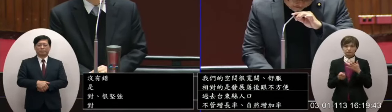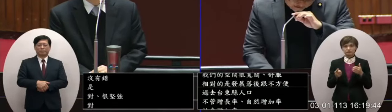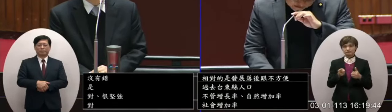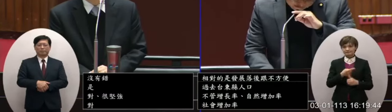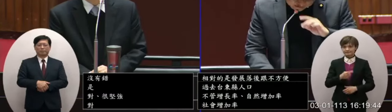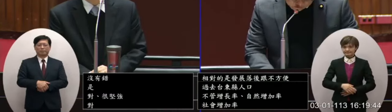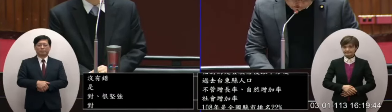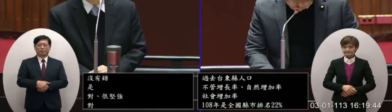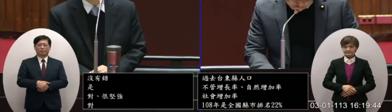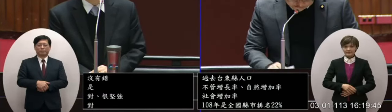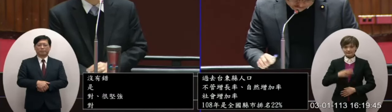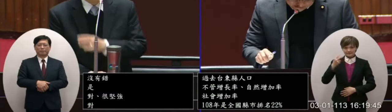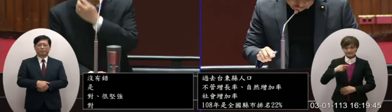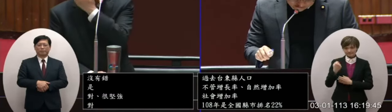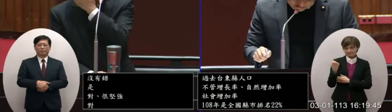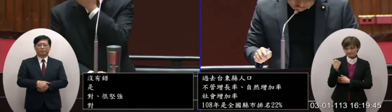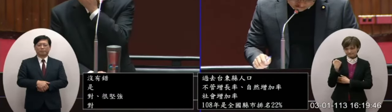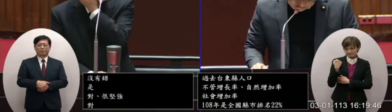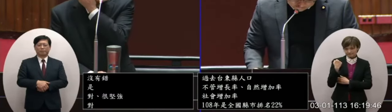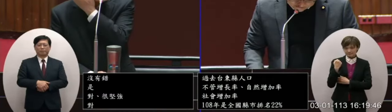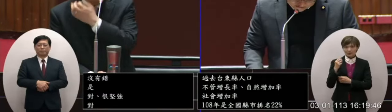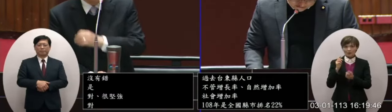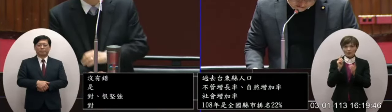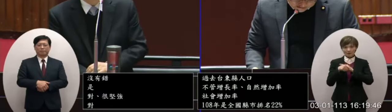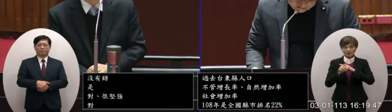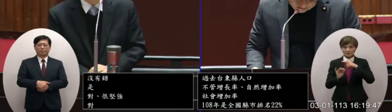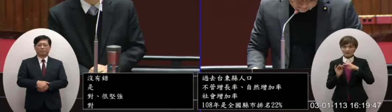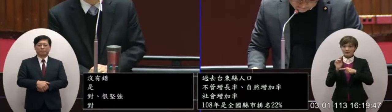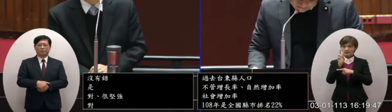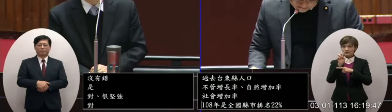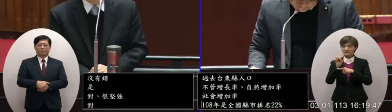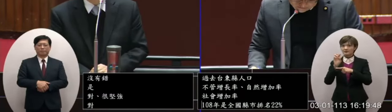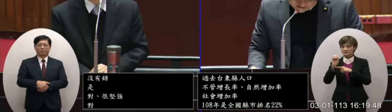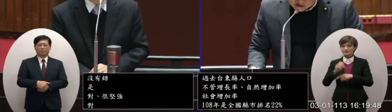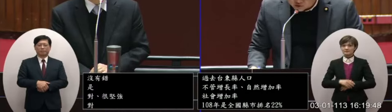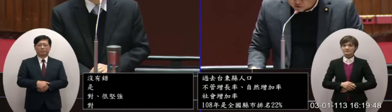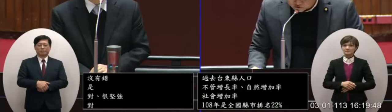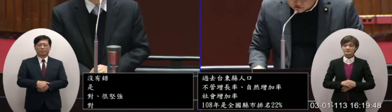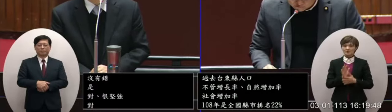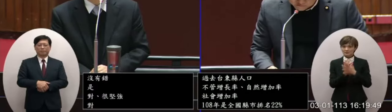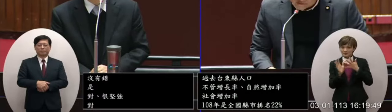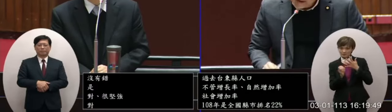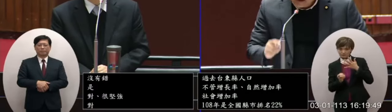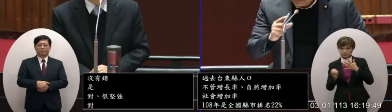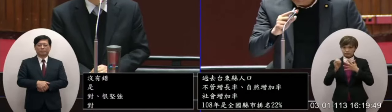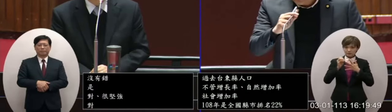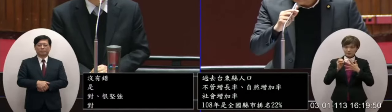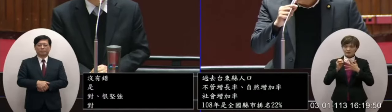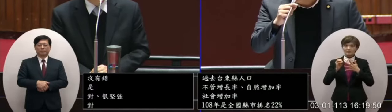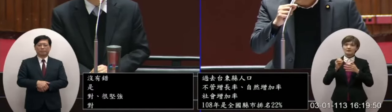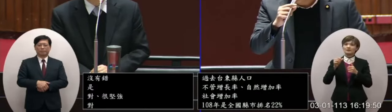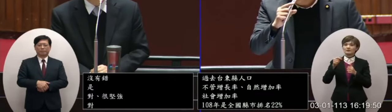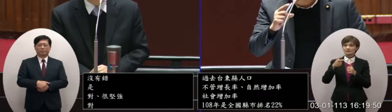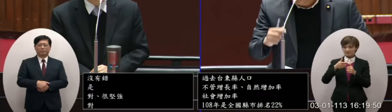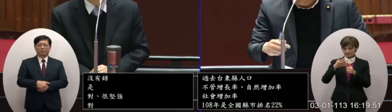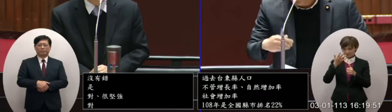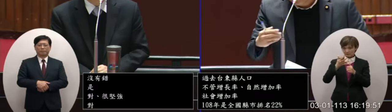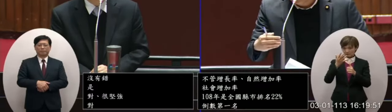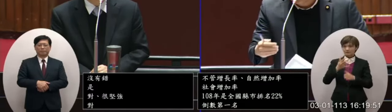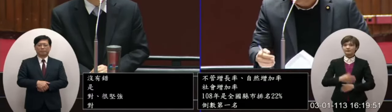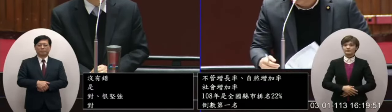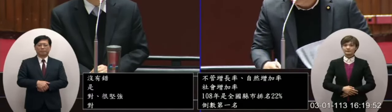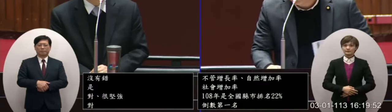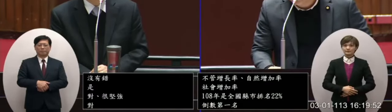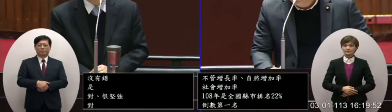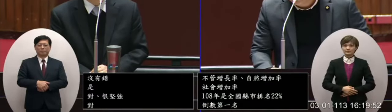了110年转为正的2.02%，那排名大幅提升至全国第五。那在这个过